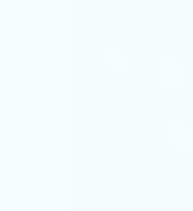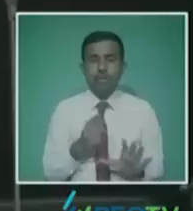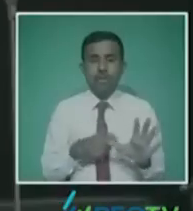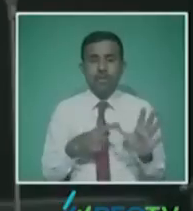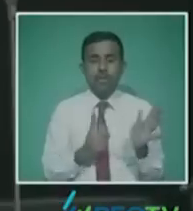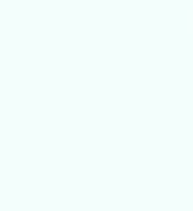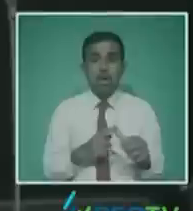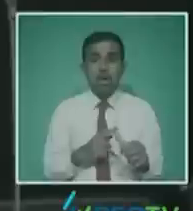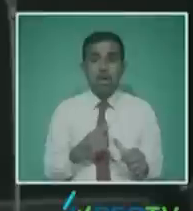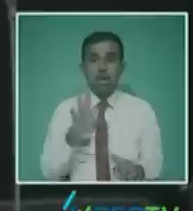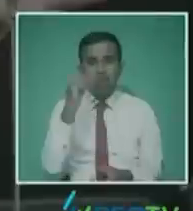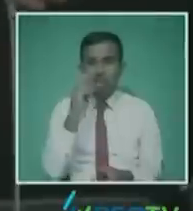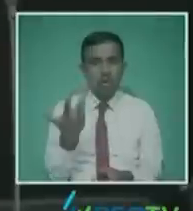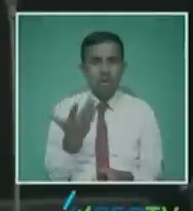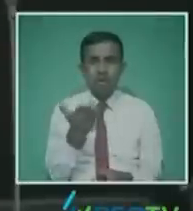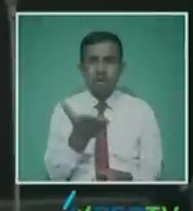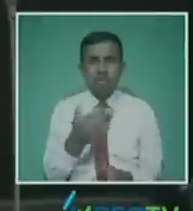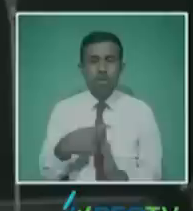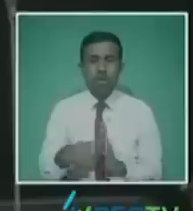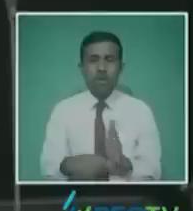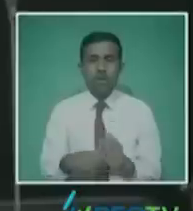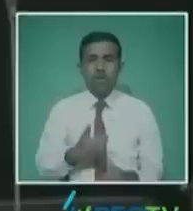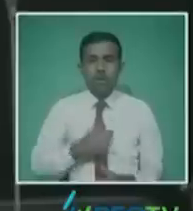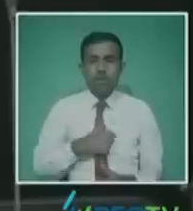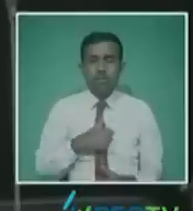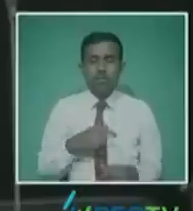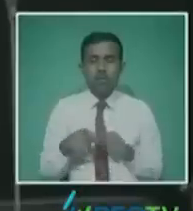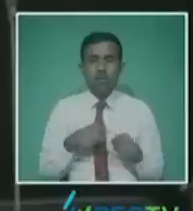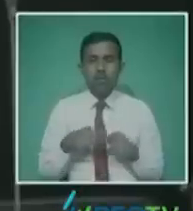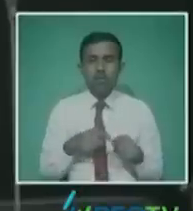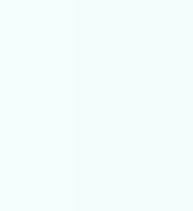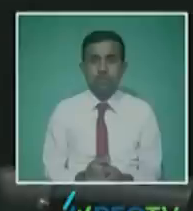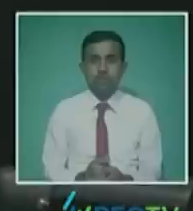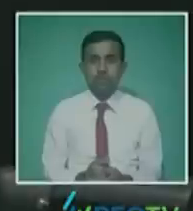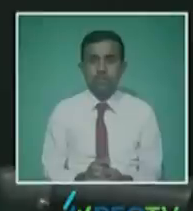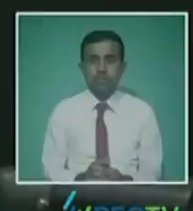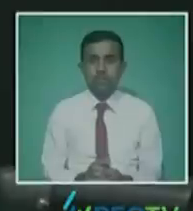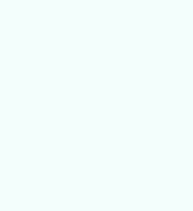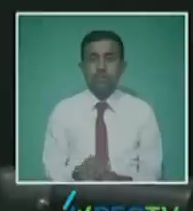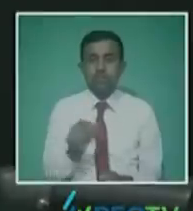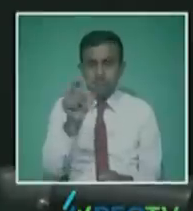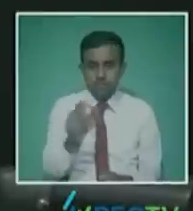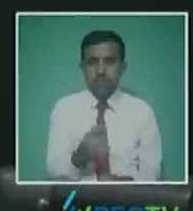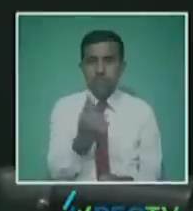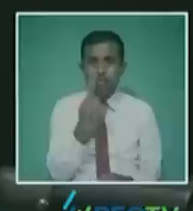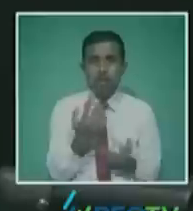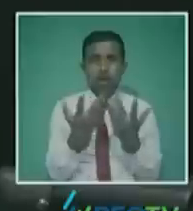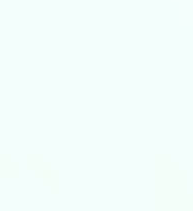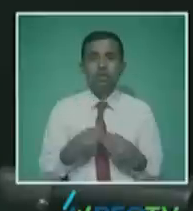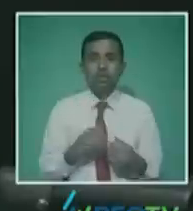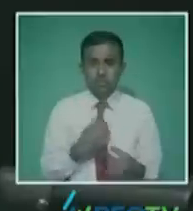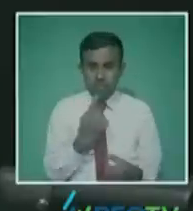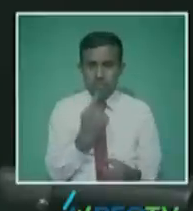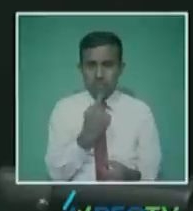ගල්ලාර අක්කර 40ක් බැකෝ දාලා වනසලා මේ රටේ ඕන විදියට එක එක්කෙනාට හොරලා කන්න ඉඩ දීලා තියෙන්නේ ඔබතුමා කියන සංඛ්‍යාලේඛන වලත්